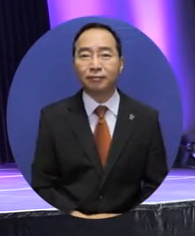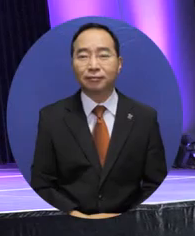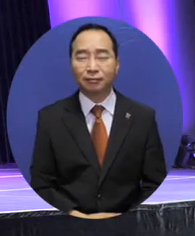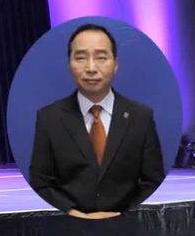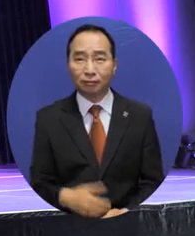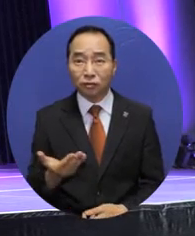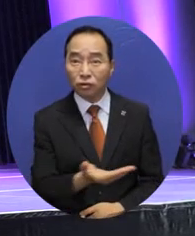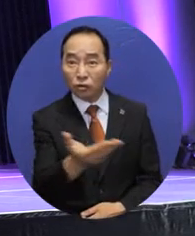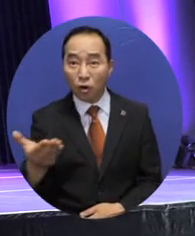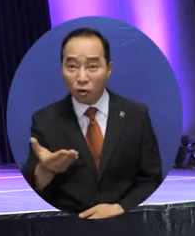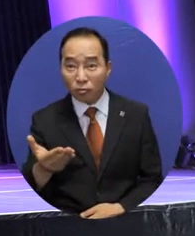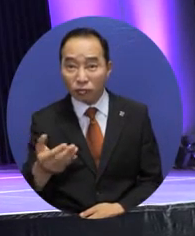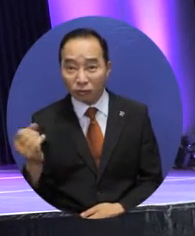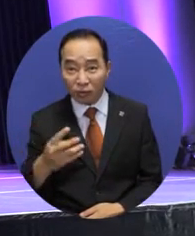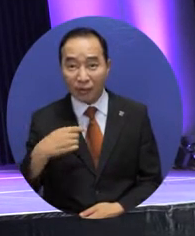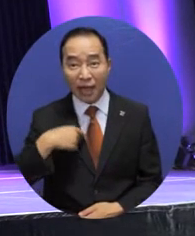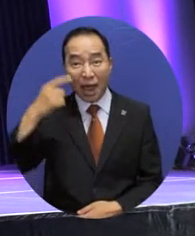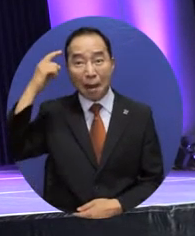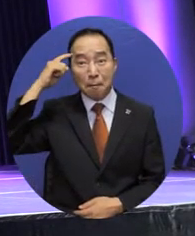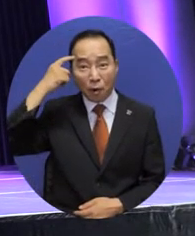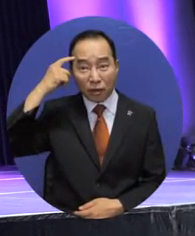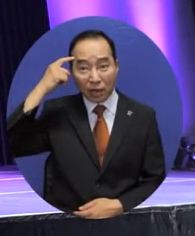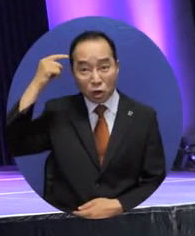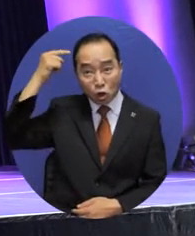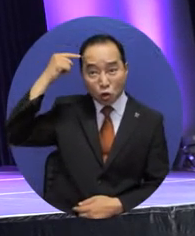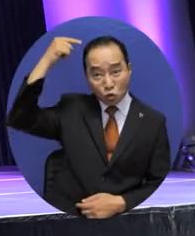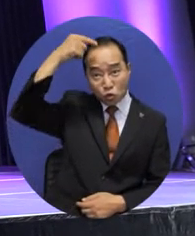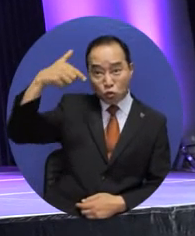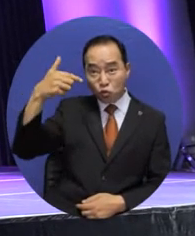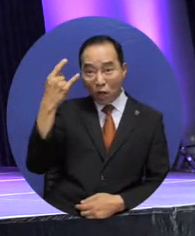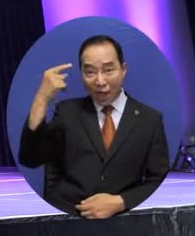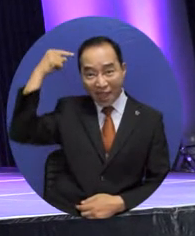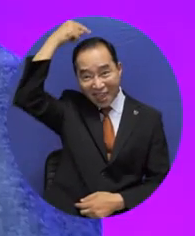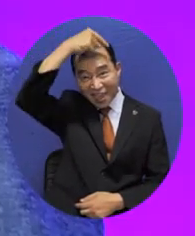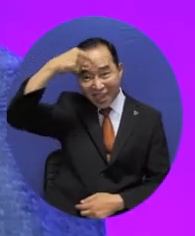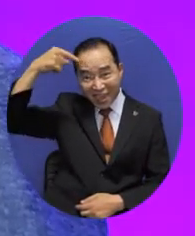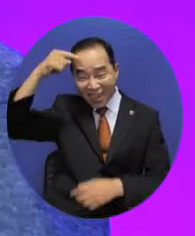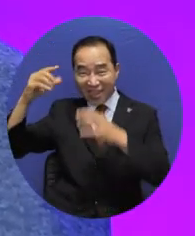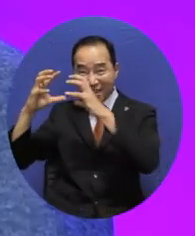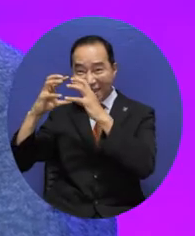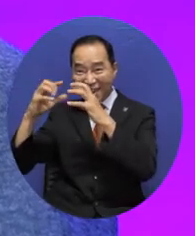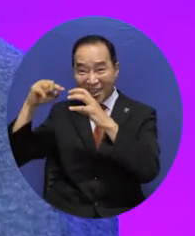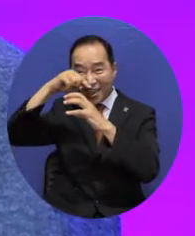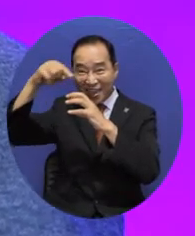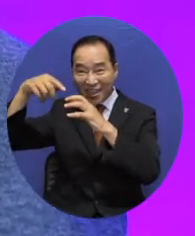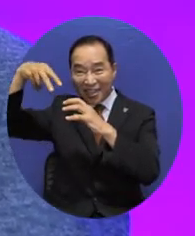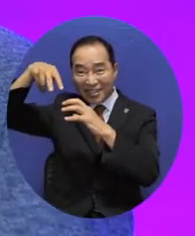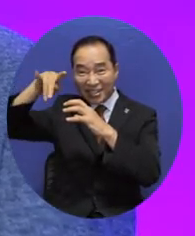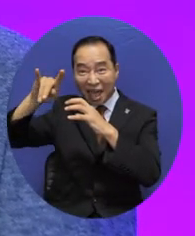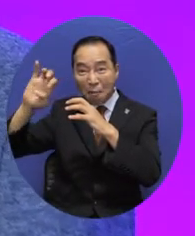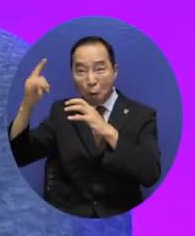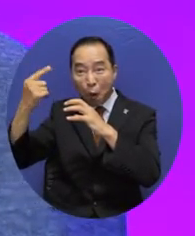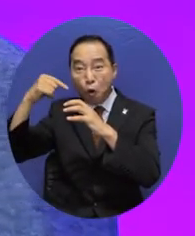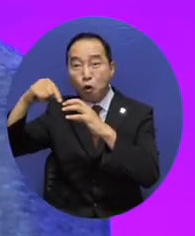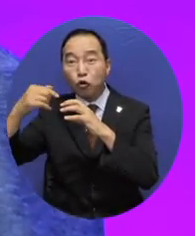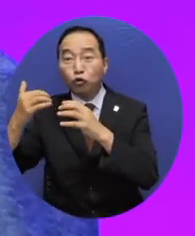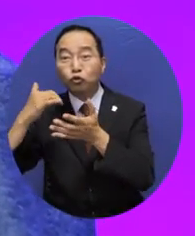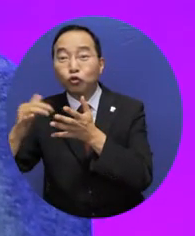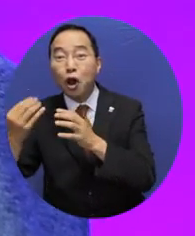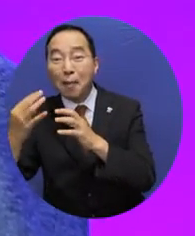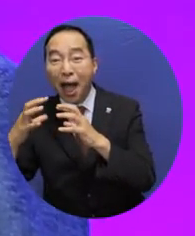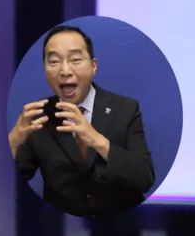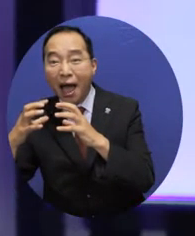여러분과 제 머릿속에 뇌 신경세포가 과연 몇 개나 있는 것 같아요? 대개 뇌과학 책을 보면 천억 개라고